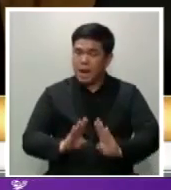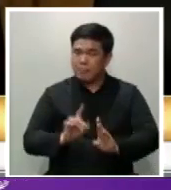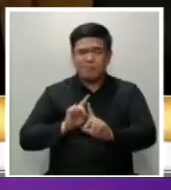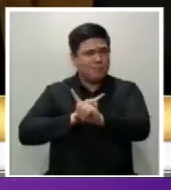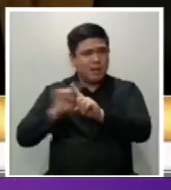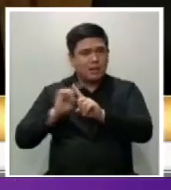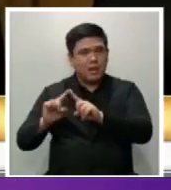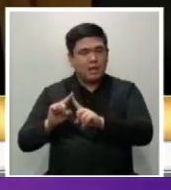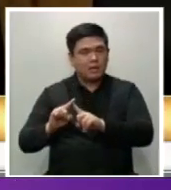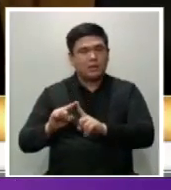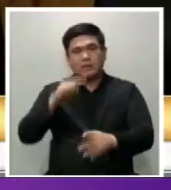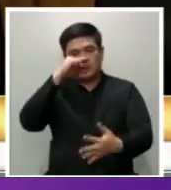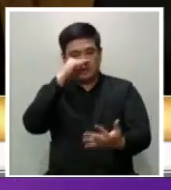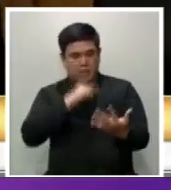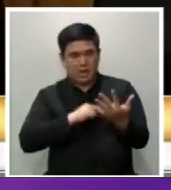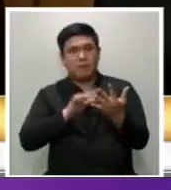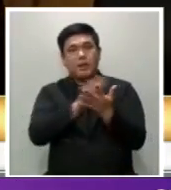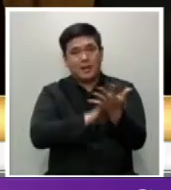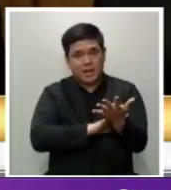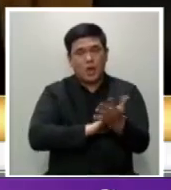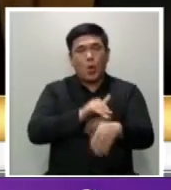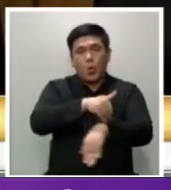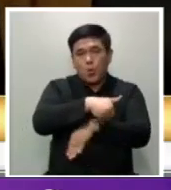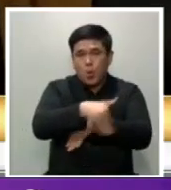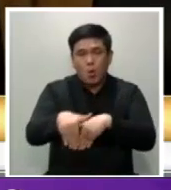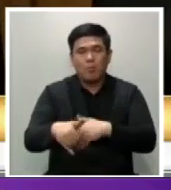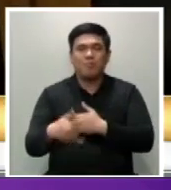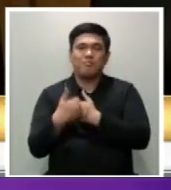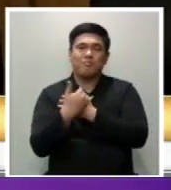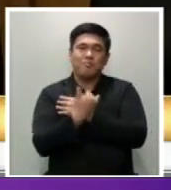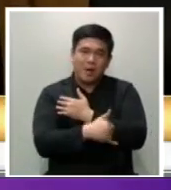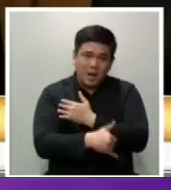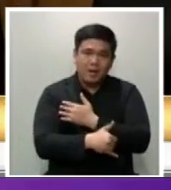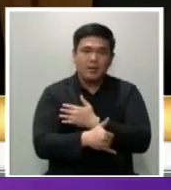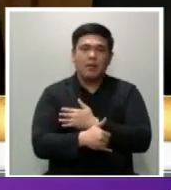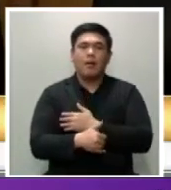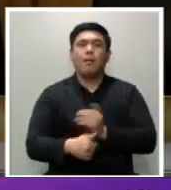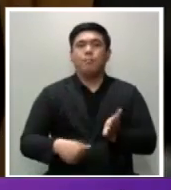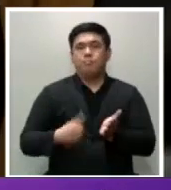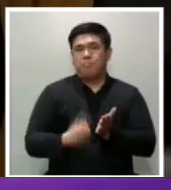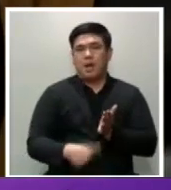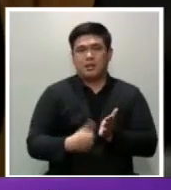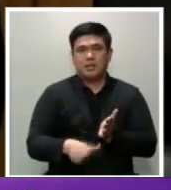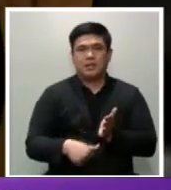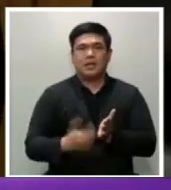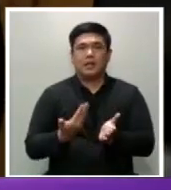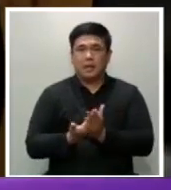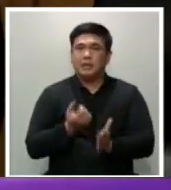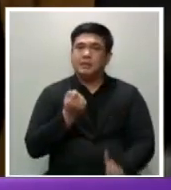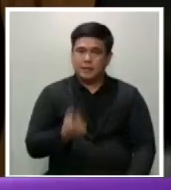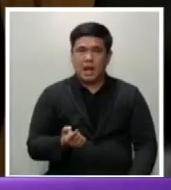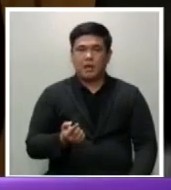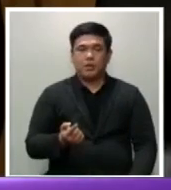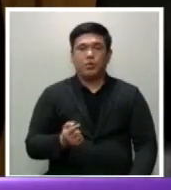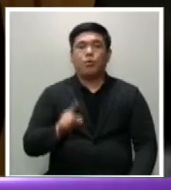อกจะต้องเสียภาษีซึ่งเราเรียกกัน